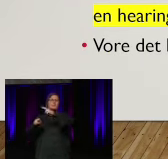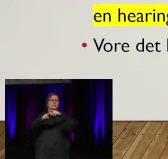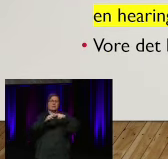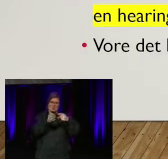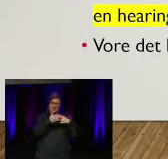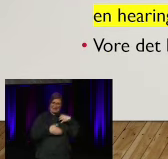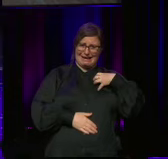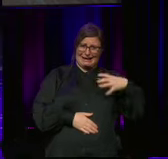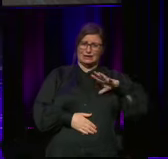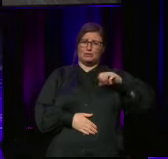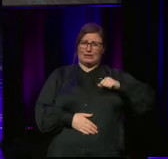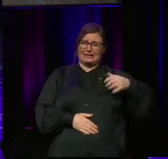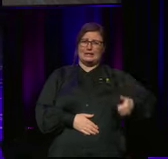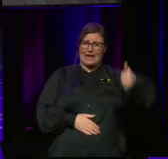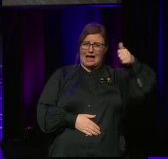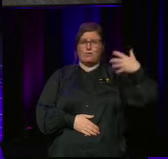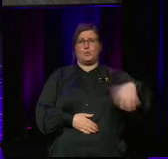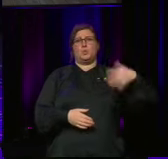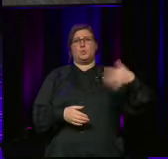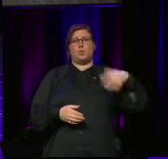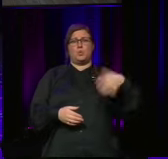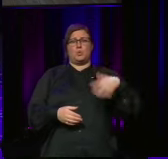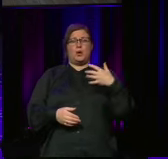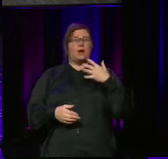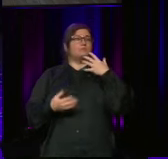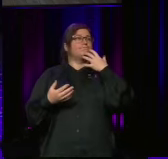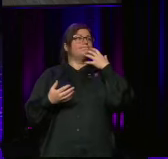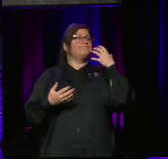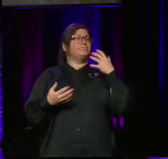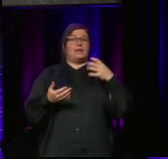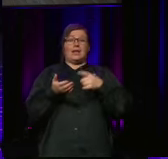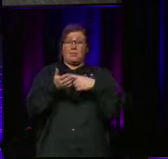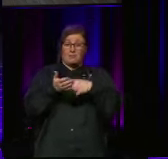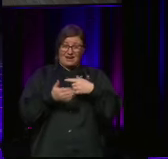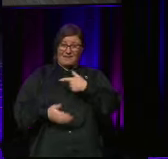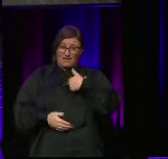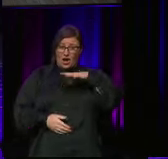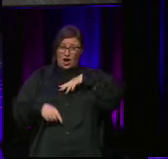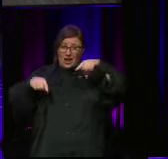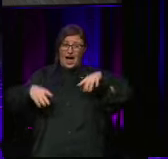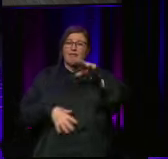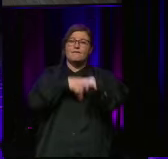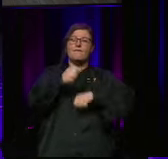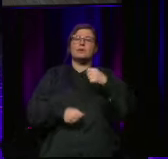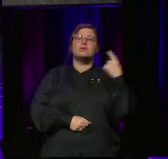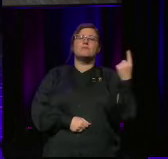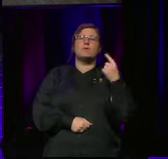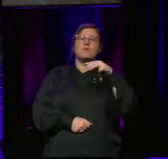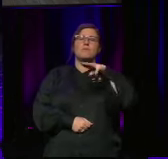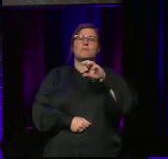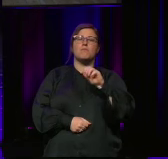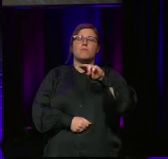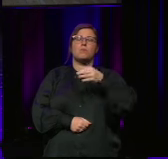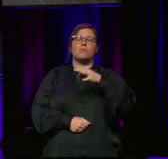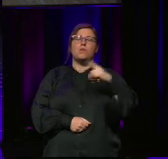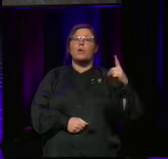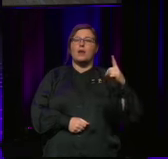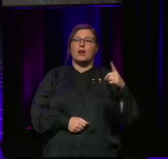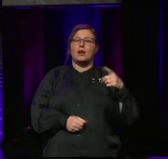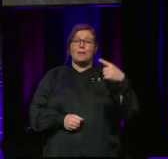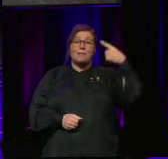Rikspolischefen, det är en sån makalös där man har våldsmonopolet och man vid misstanke om brott, misstanke